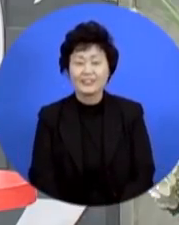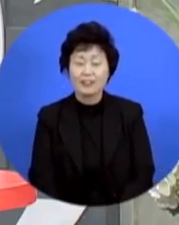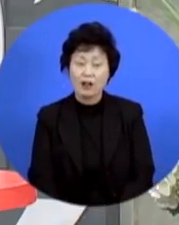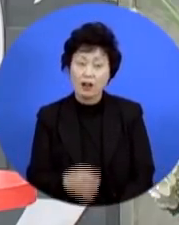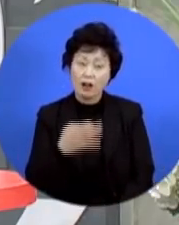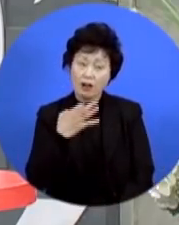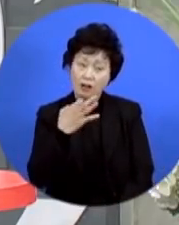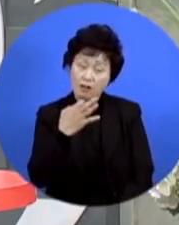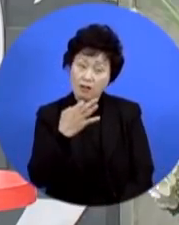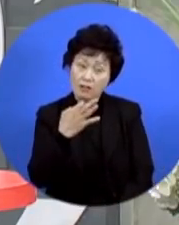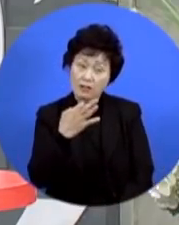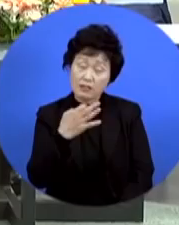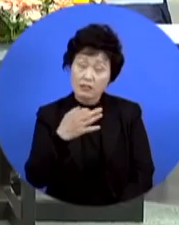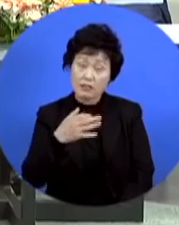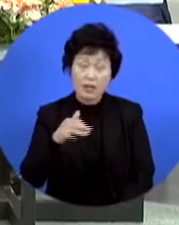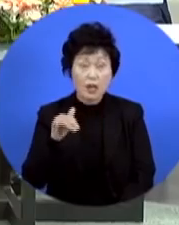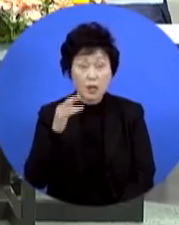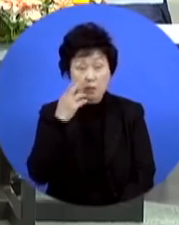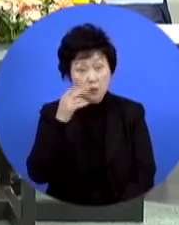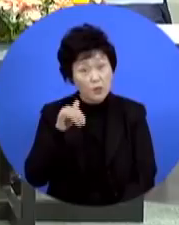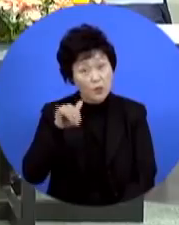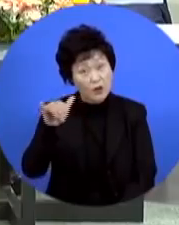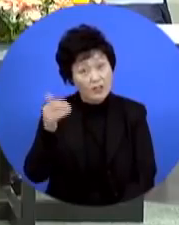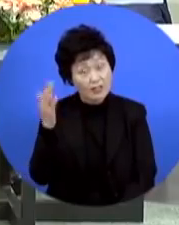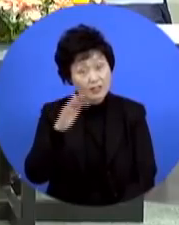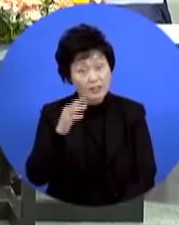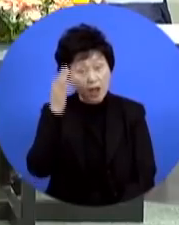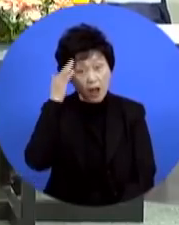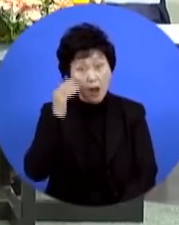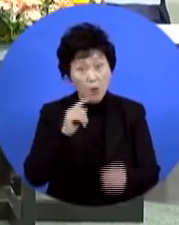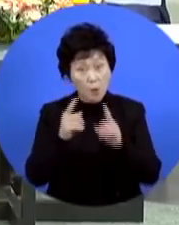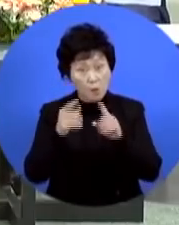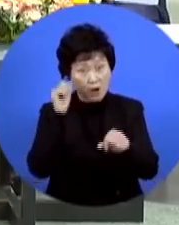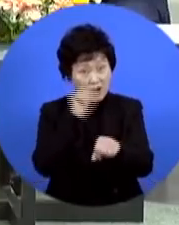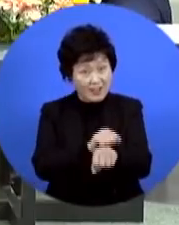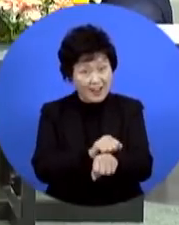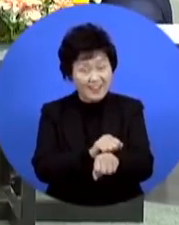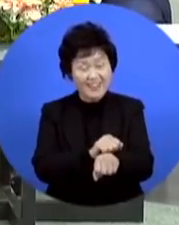14살 때 간 거 치고는 우리말 잘하시는 거지 진짜 잘하시는 거지 영어를 잘 못합니다.